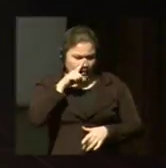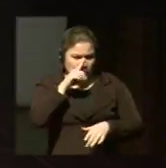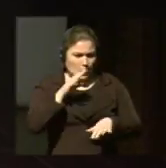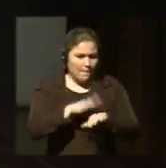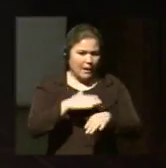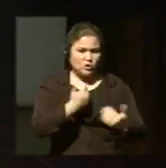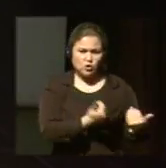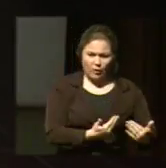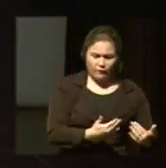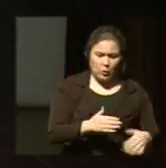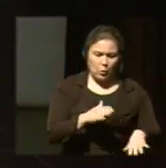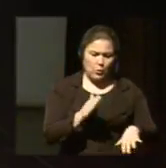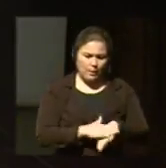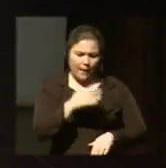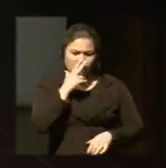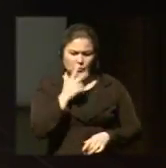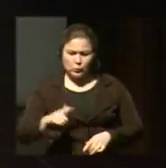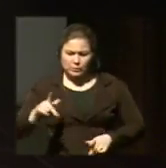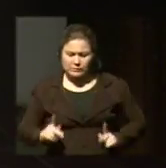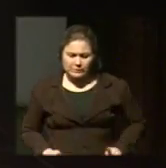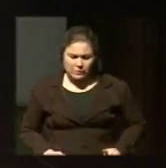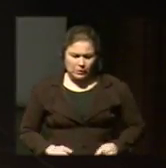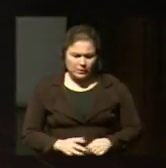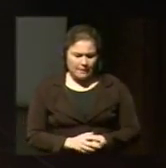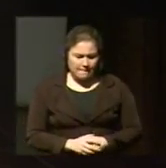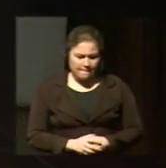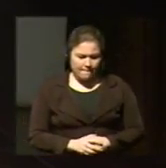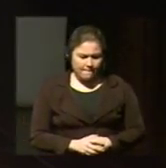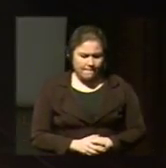Mensch wird, desto mehr ist